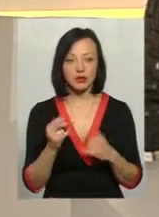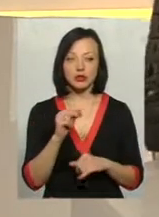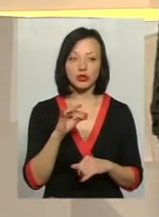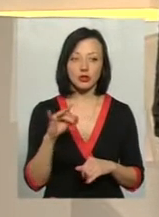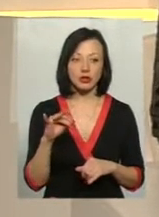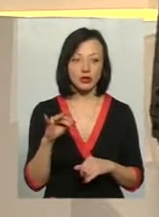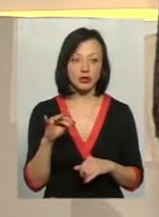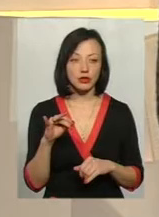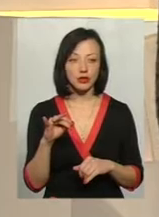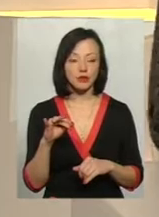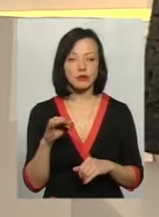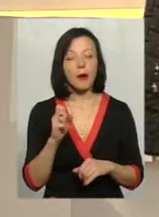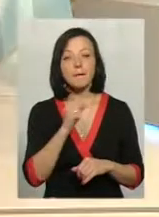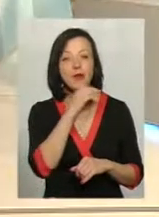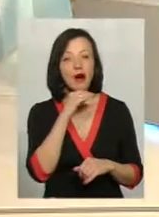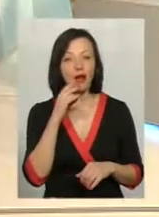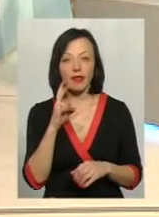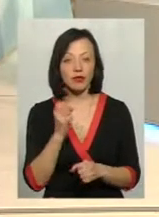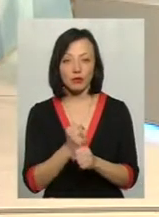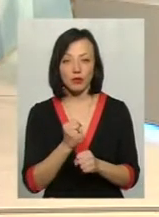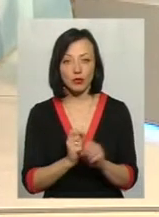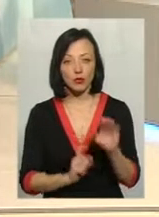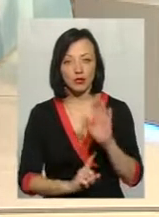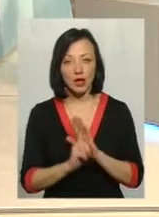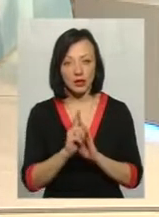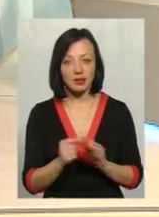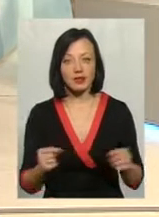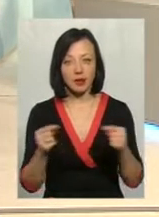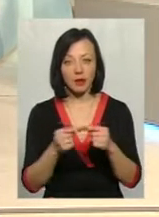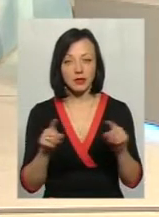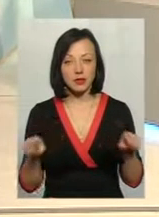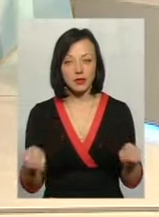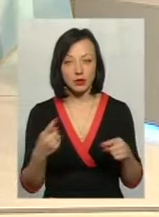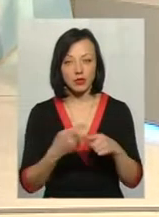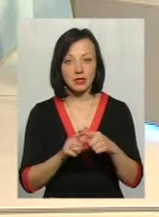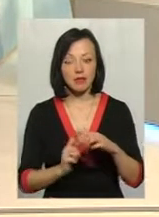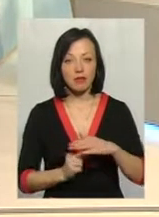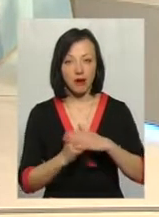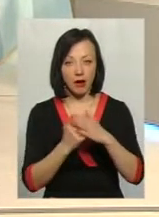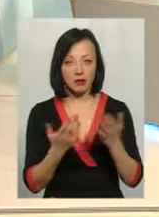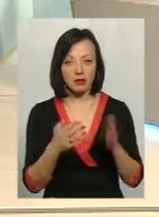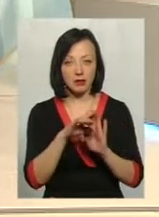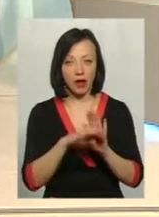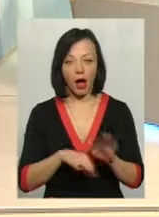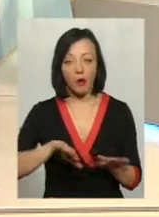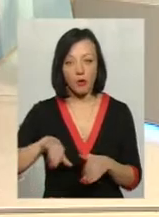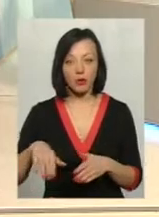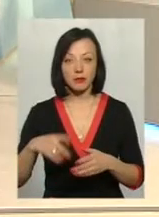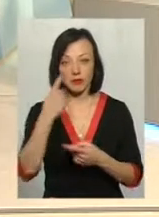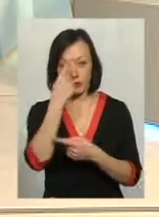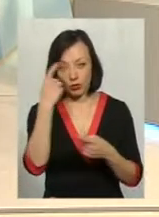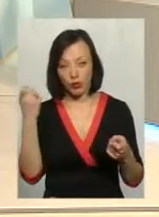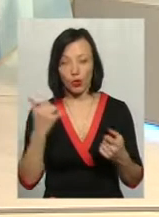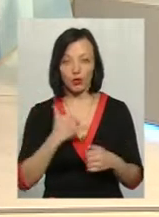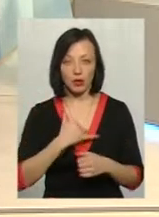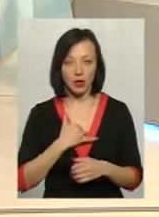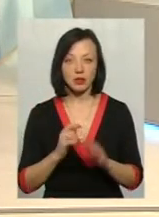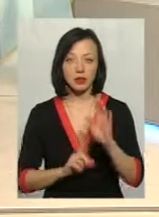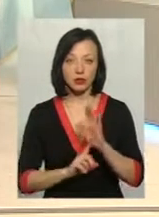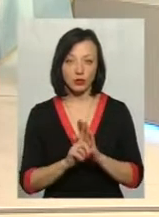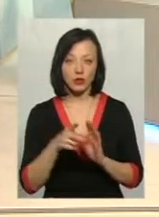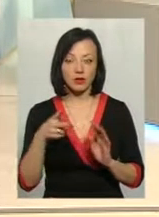чимало не зроблено. Можливо, треба було починати саме з створення оцих баз, а потім вже декларувати, що в нас